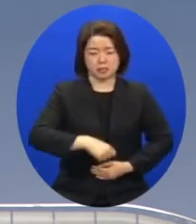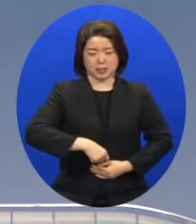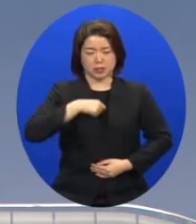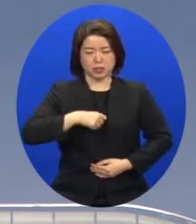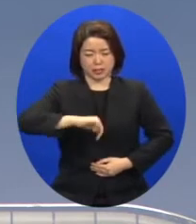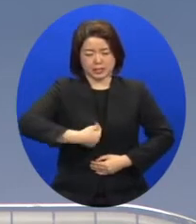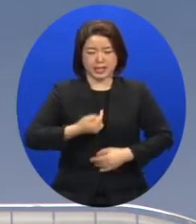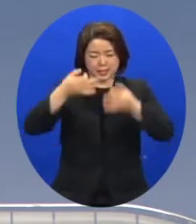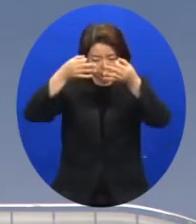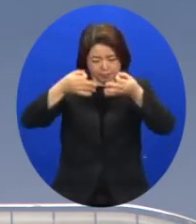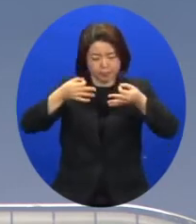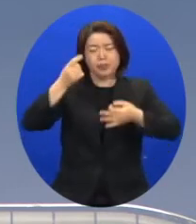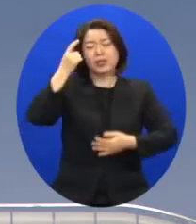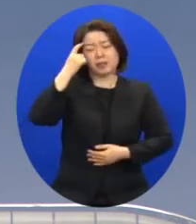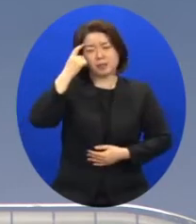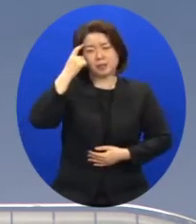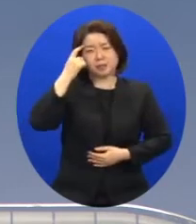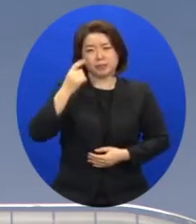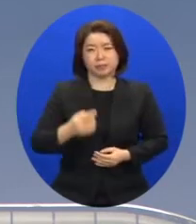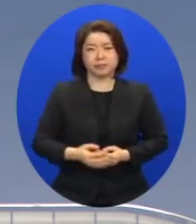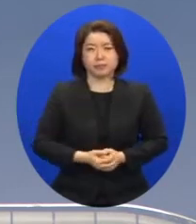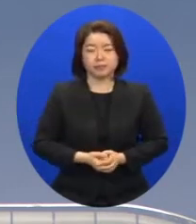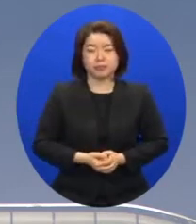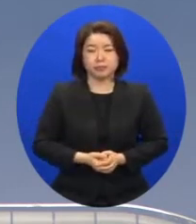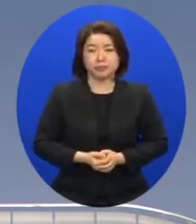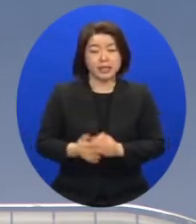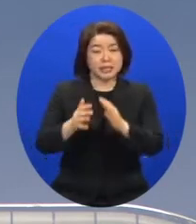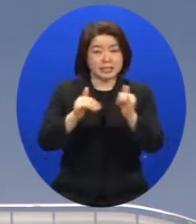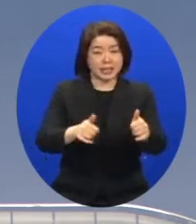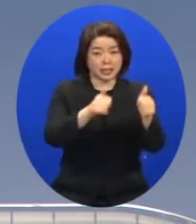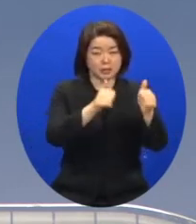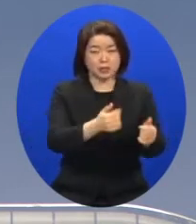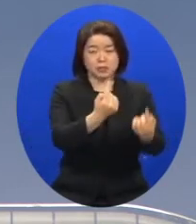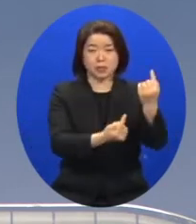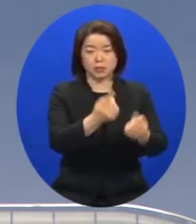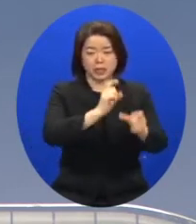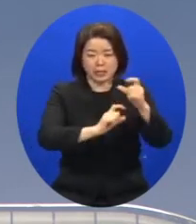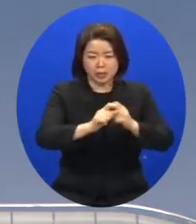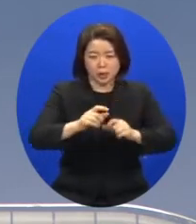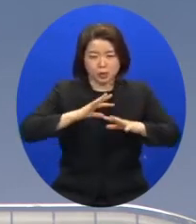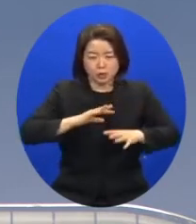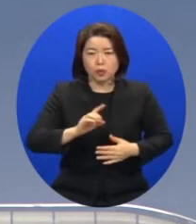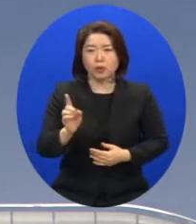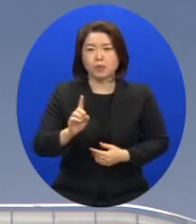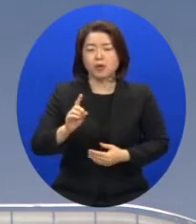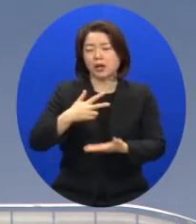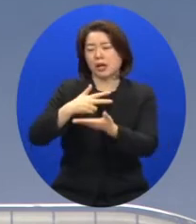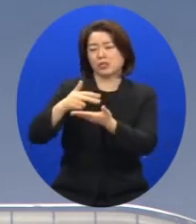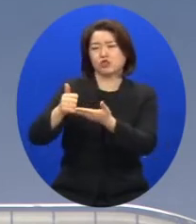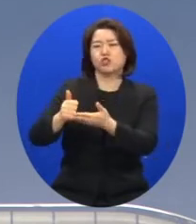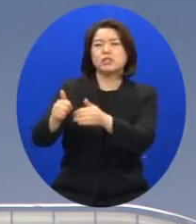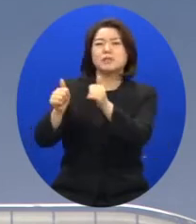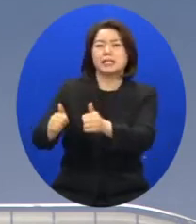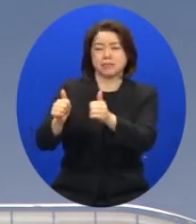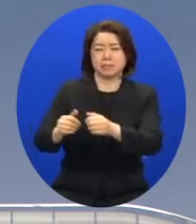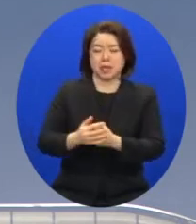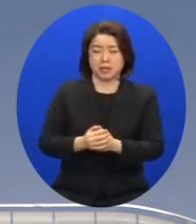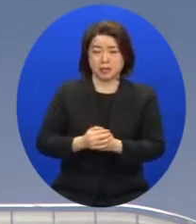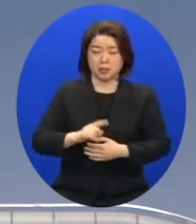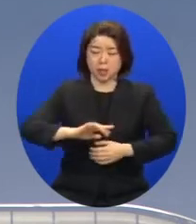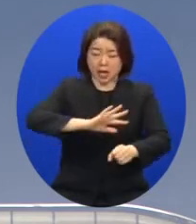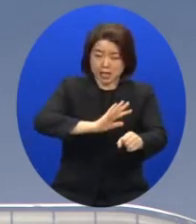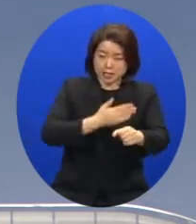자기를 돌아 봐야 됩니다 사람의 심판 보다 더 두려운 게 주님의 심판 입니다 뭔가 잘못됐다고 깨달아